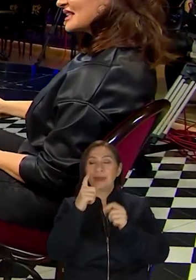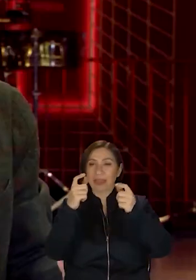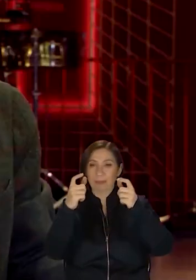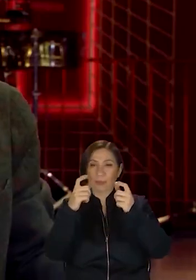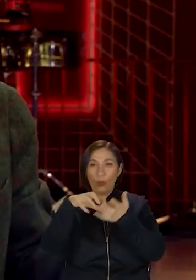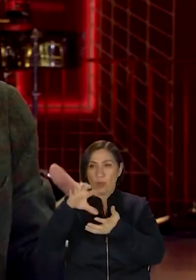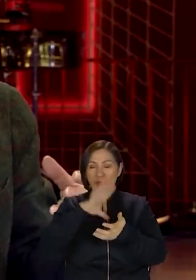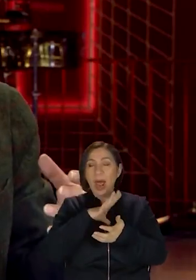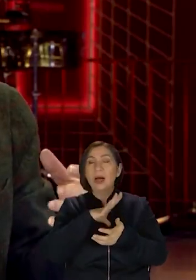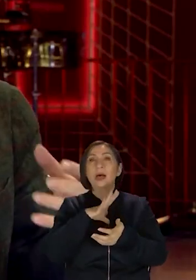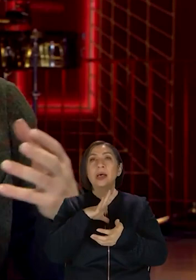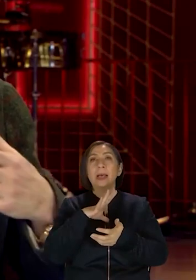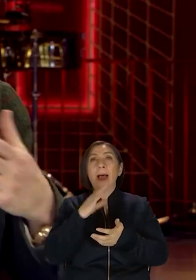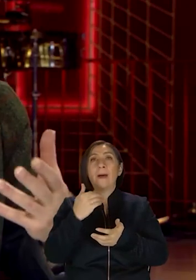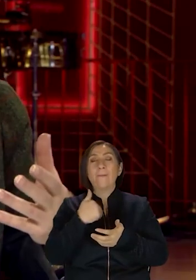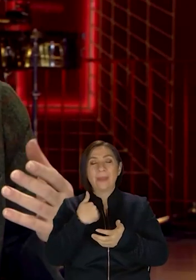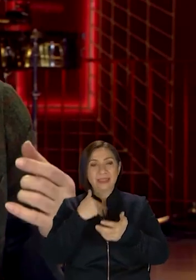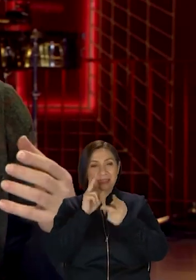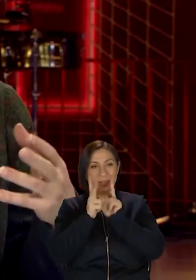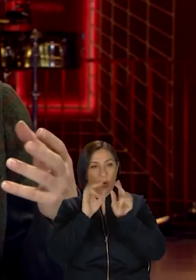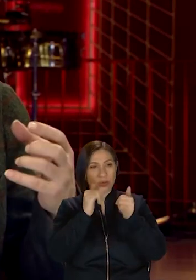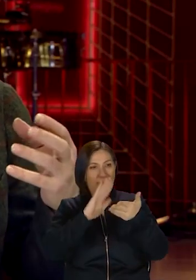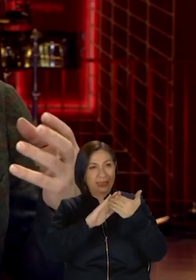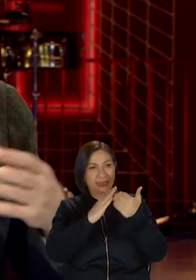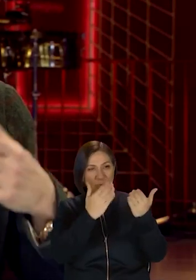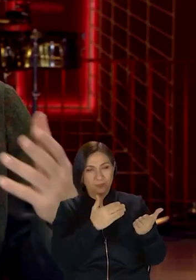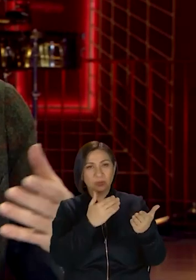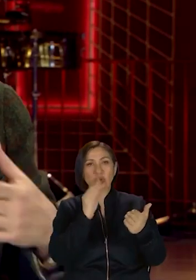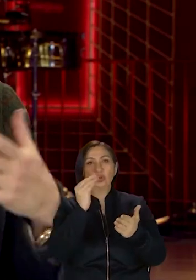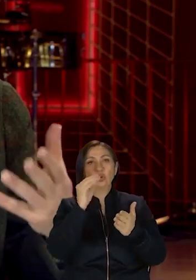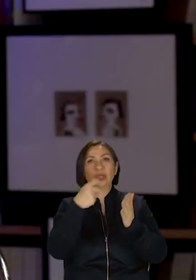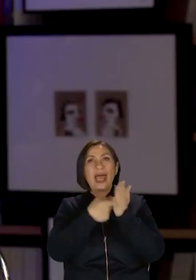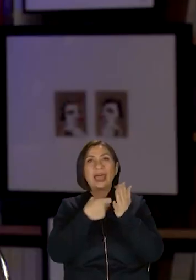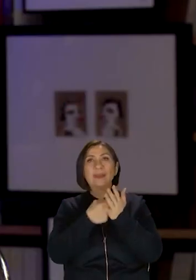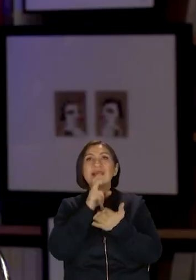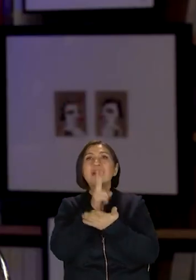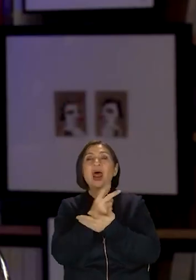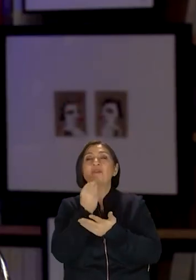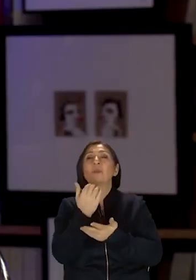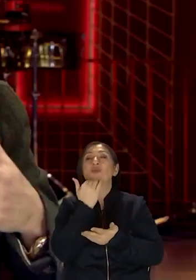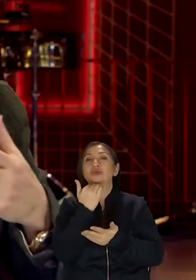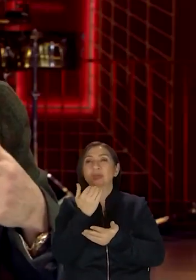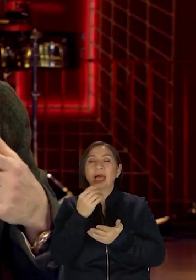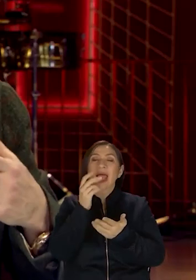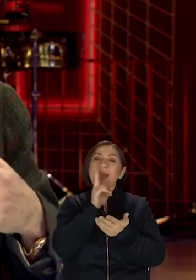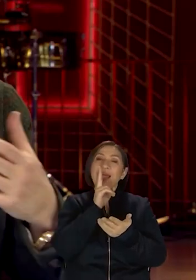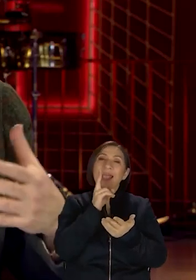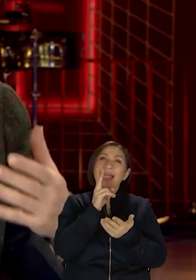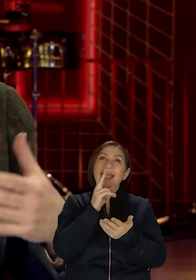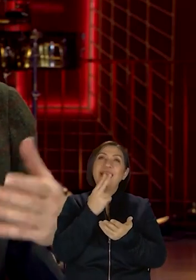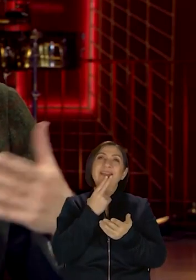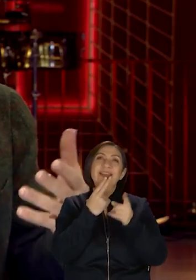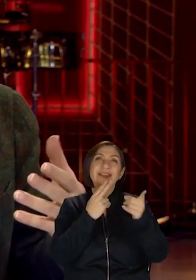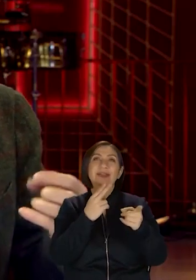yani ben ve oyuncu arkadaşım çocuğun adında karar veremiyoruz. İşte